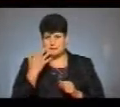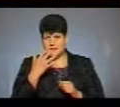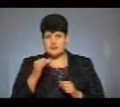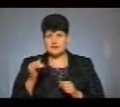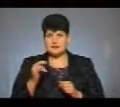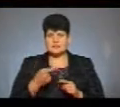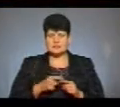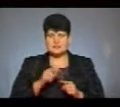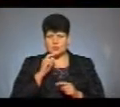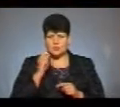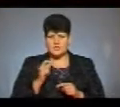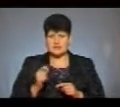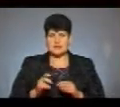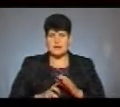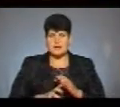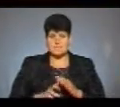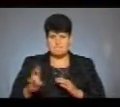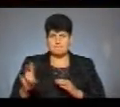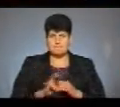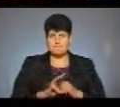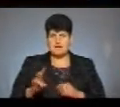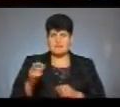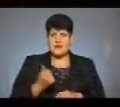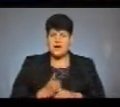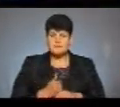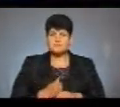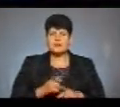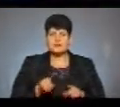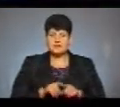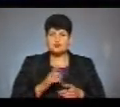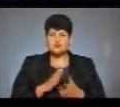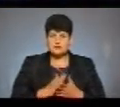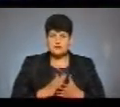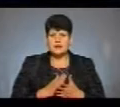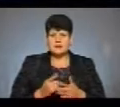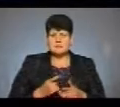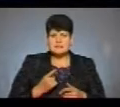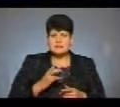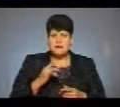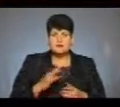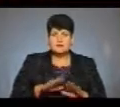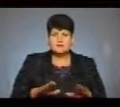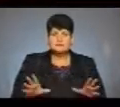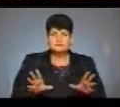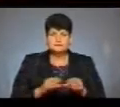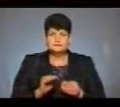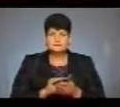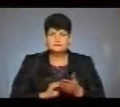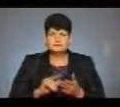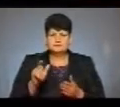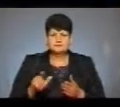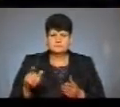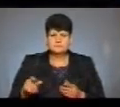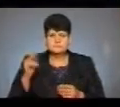це український патріарх. Під час фестивалю діють інтерактивні майстерні. В одній з них діти разом із письменницею Іриною